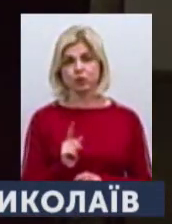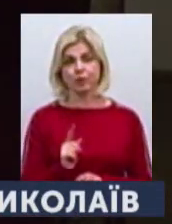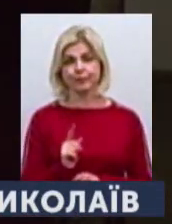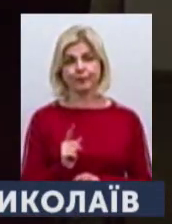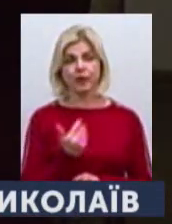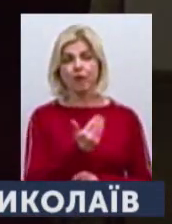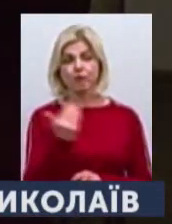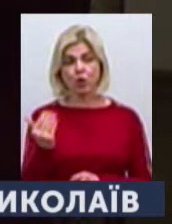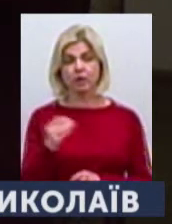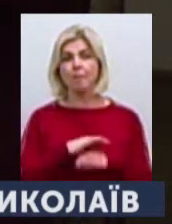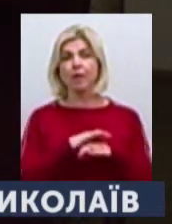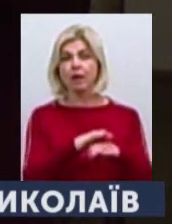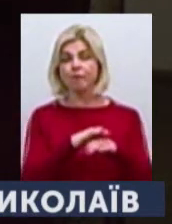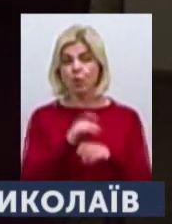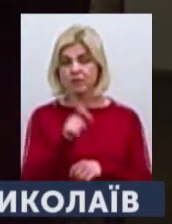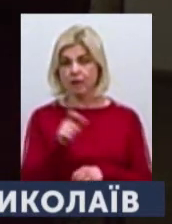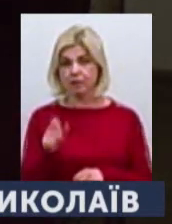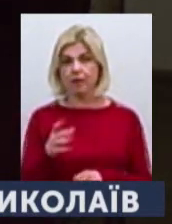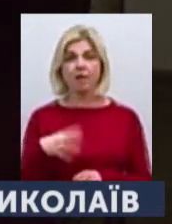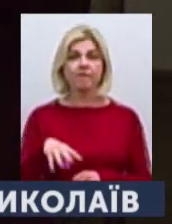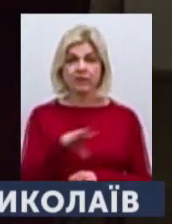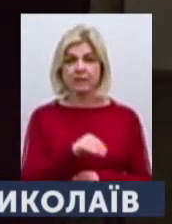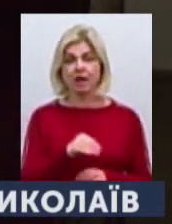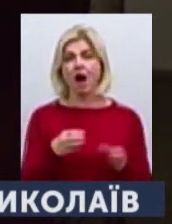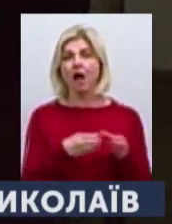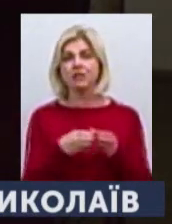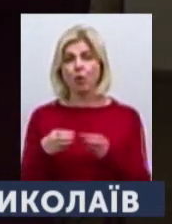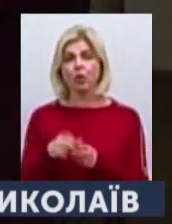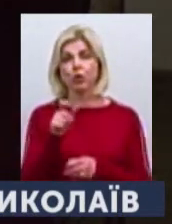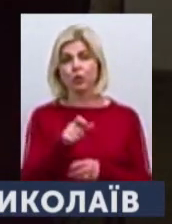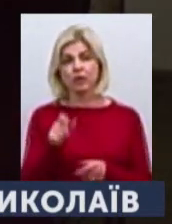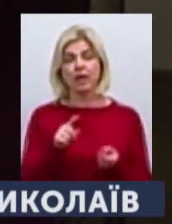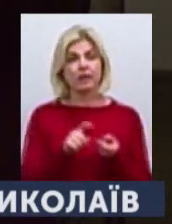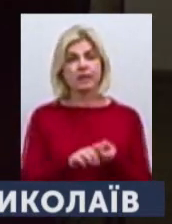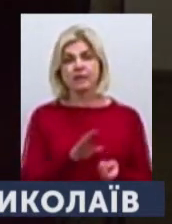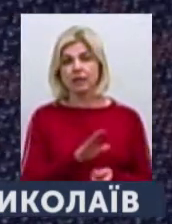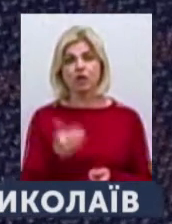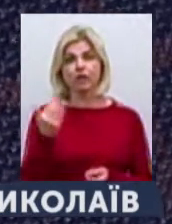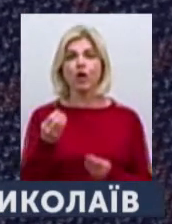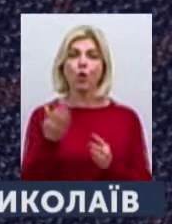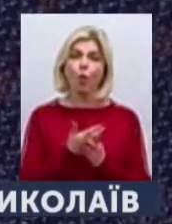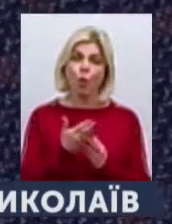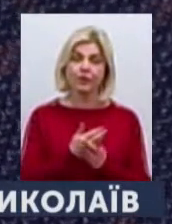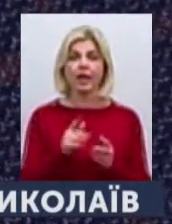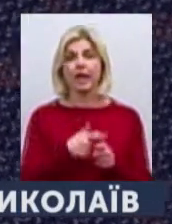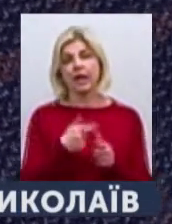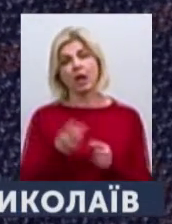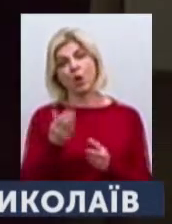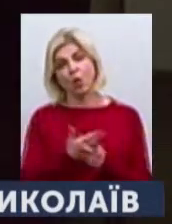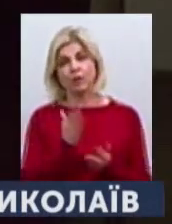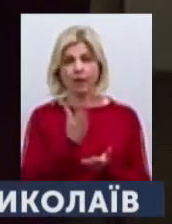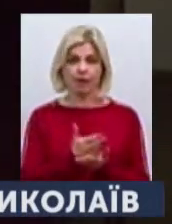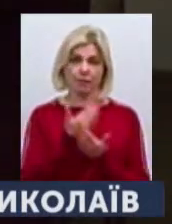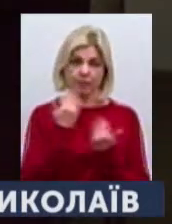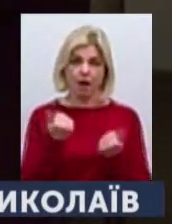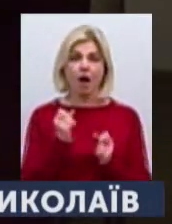вони перевозять повністю усіх категорій громадян, незалежно від їх пільговості або чи не пільговості.